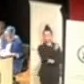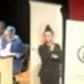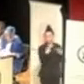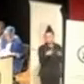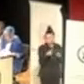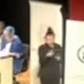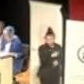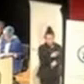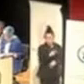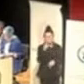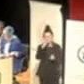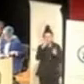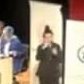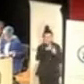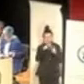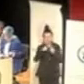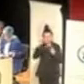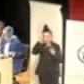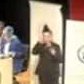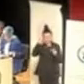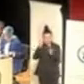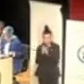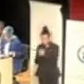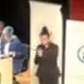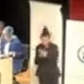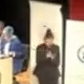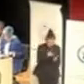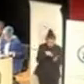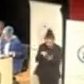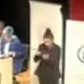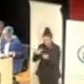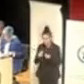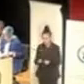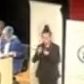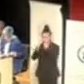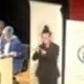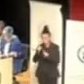temel olarak iki metin seslendirtiyoruz. Daha sonra gönüllü okuyucu